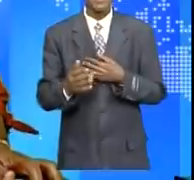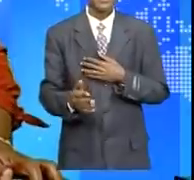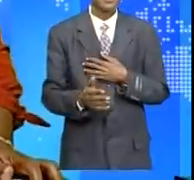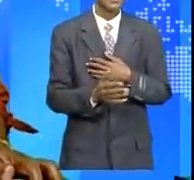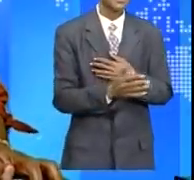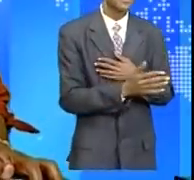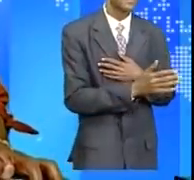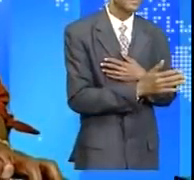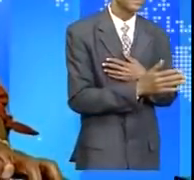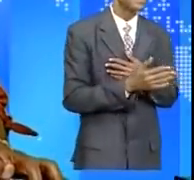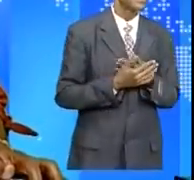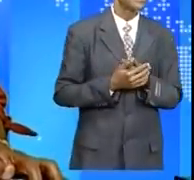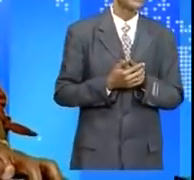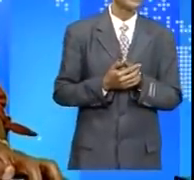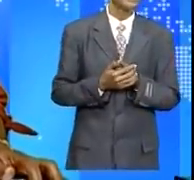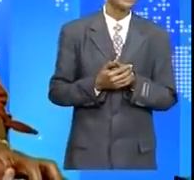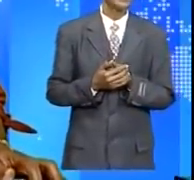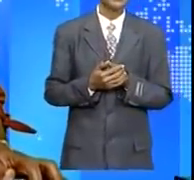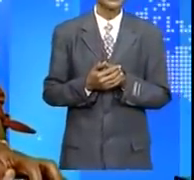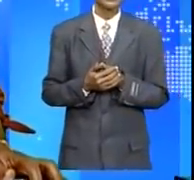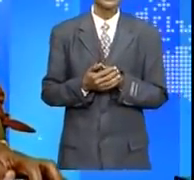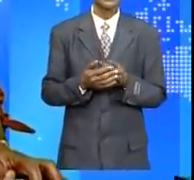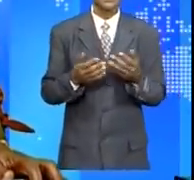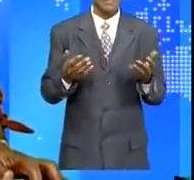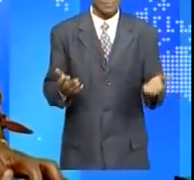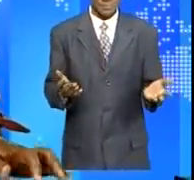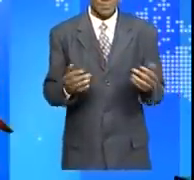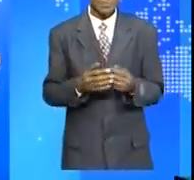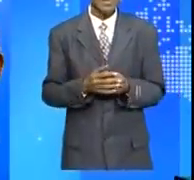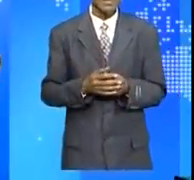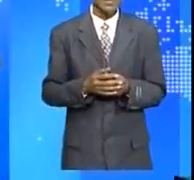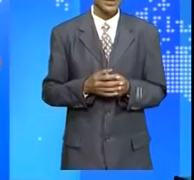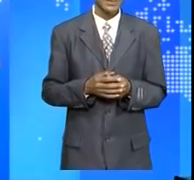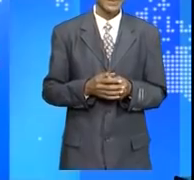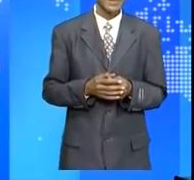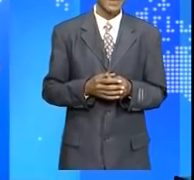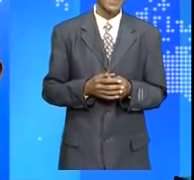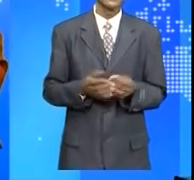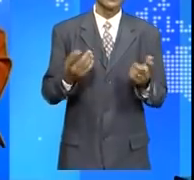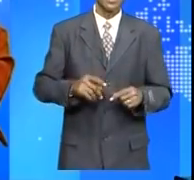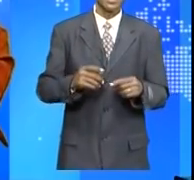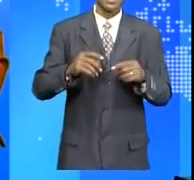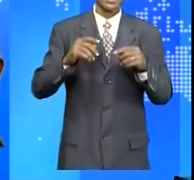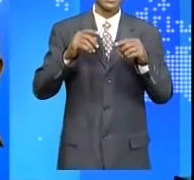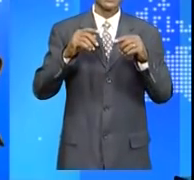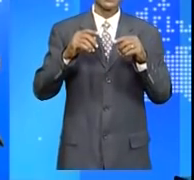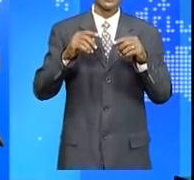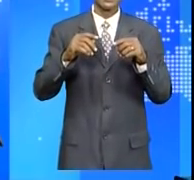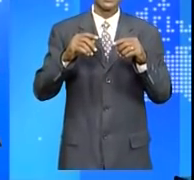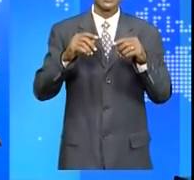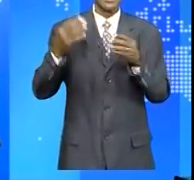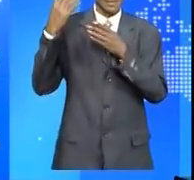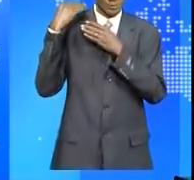L'octroi de crédit aux entreprises pour garantir un taux d'intérêt attendu exige une gouvernance bancaire adéquate en assurant